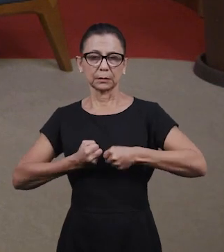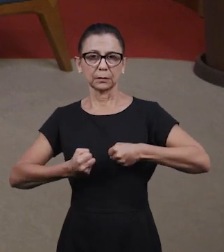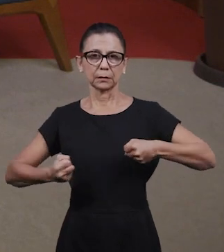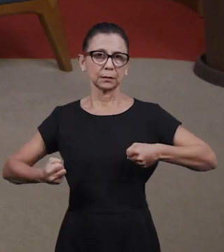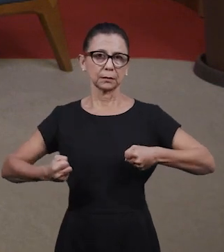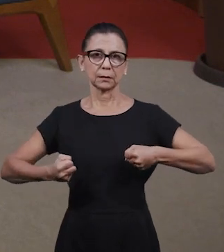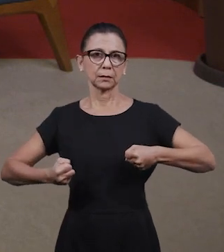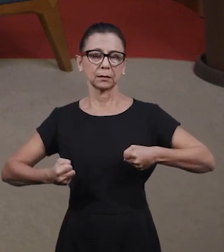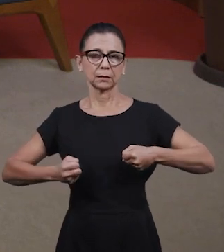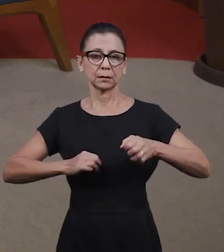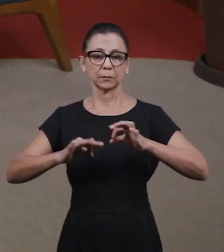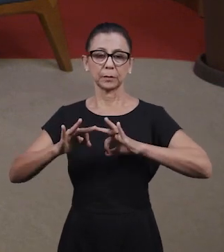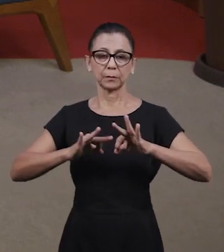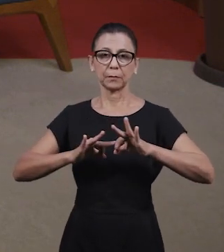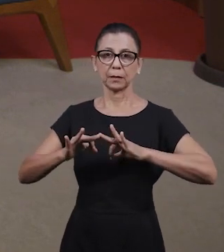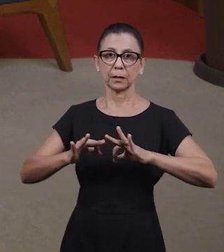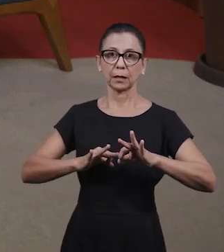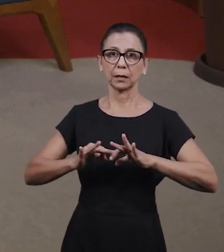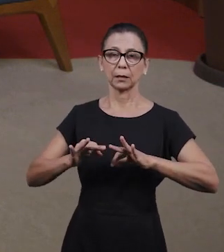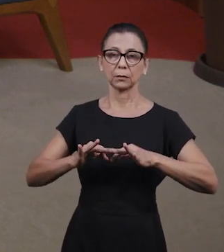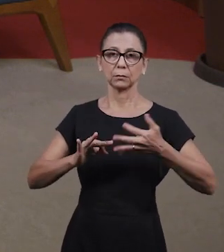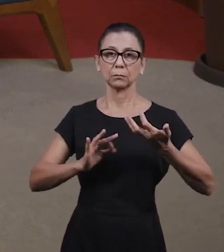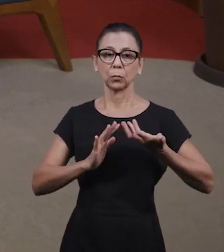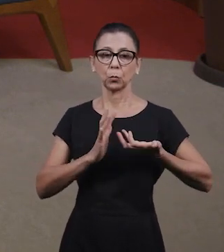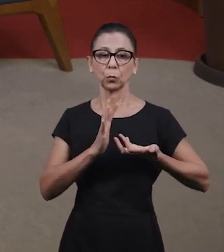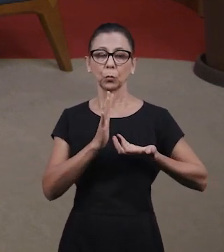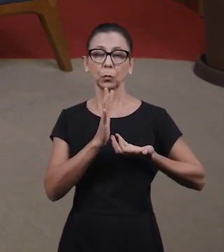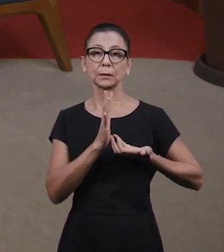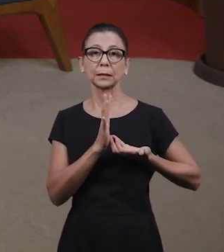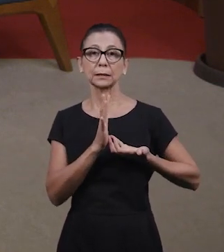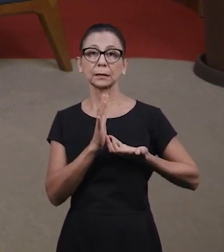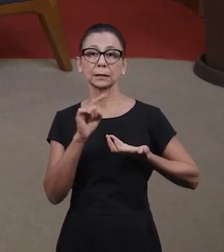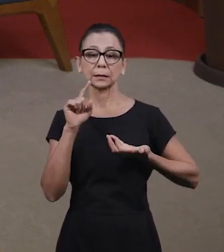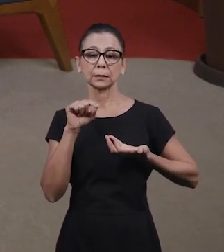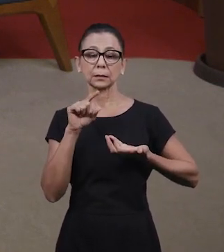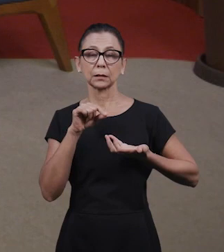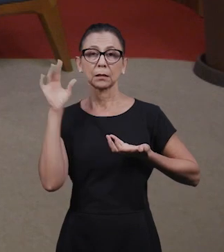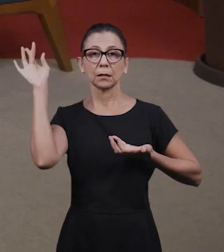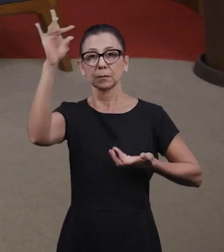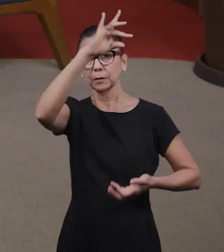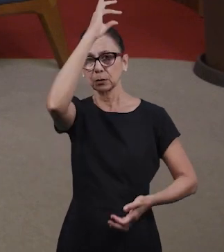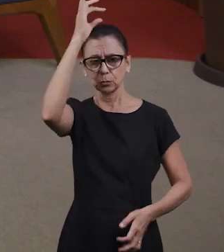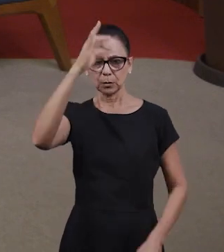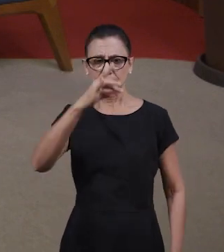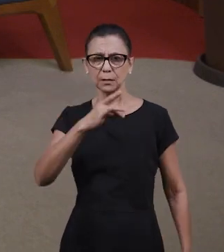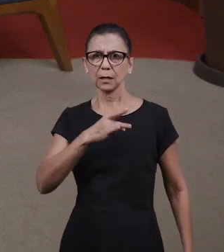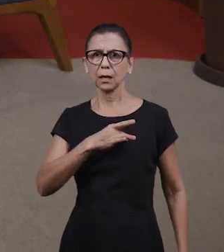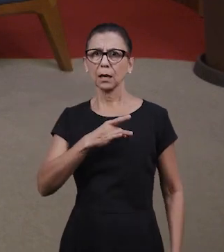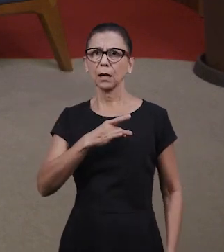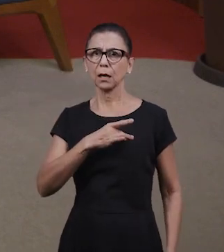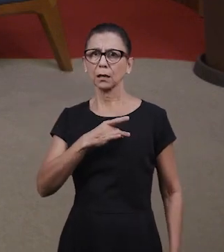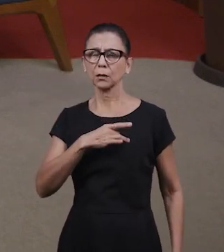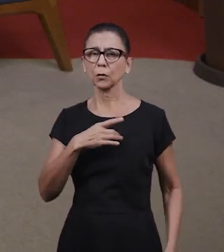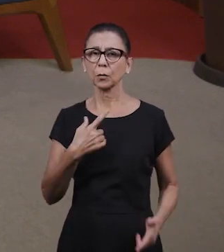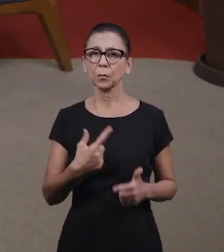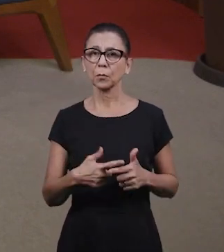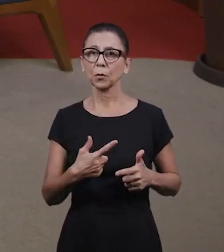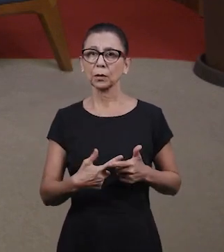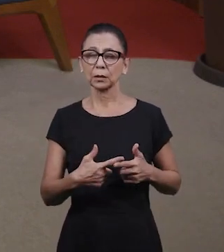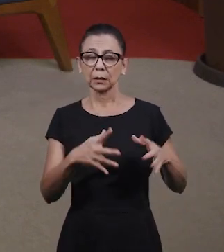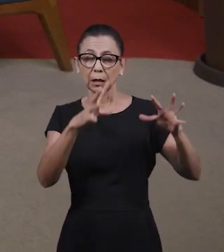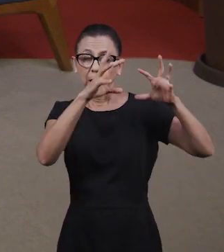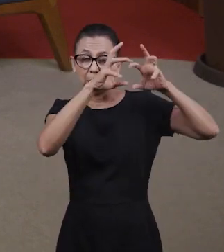lampes allumées, donc les reins sains et lampes allumées, parce que les ténèbres en ce moment, elles ne vont pas nous